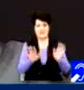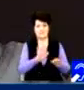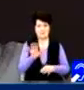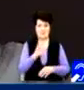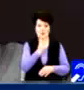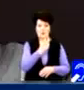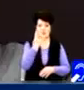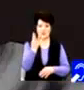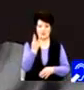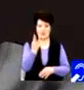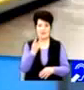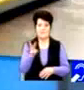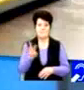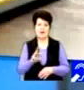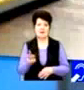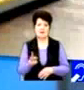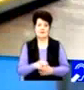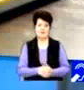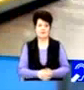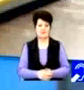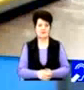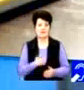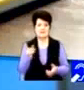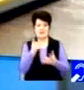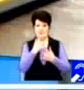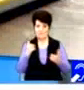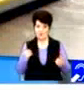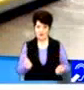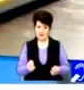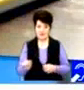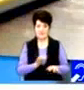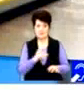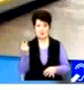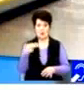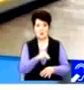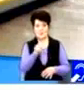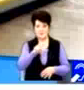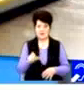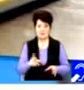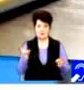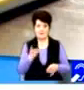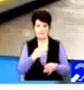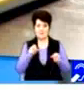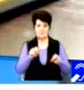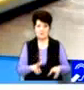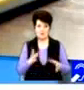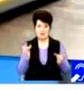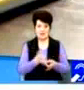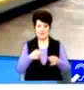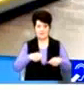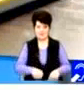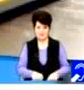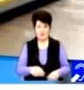23 martie s au informat și au acționat peste 2000 de persoane cu nevoi speciale au învățat că au dreptul să